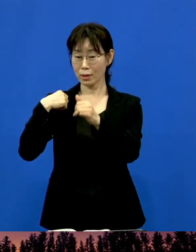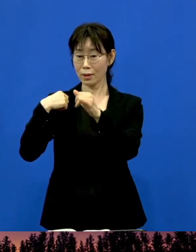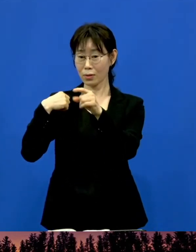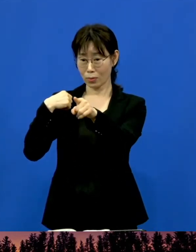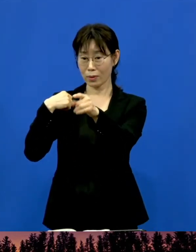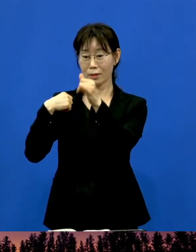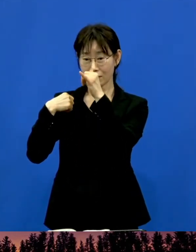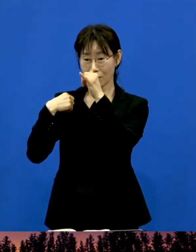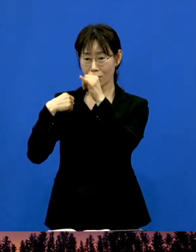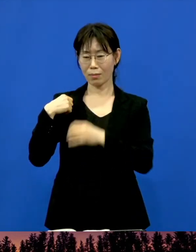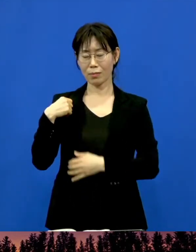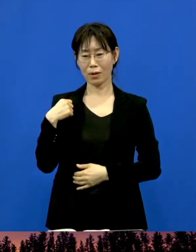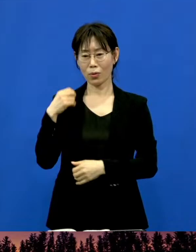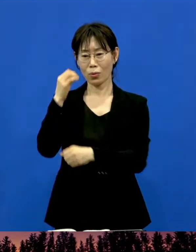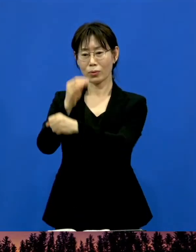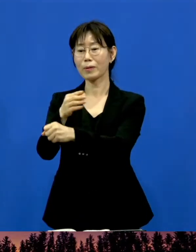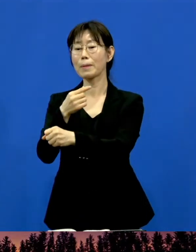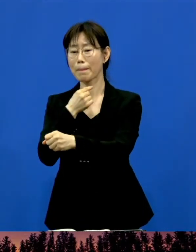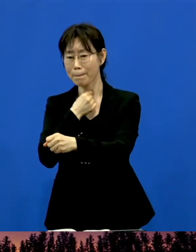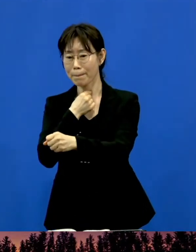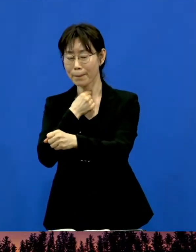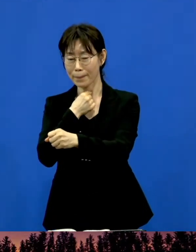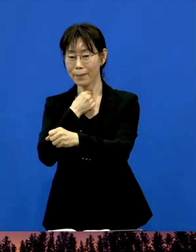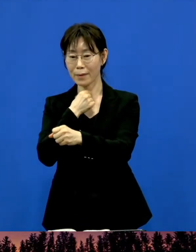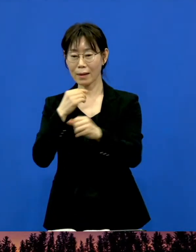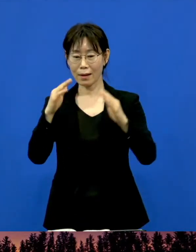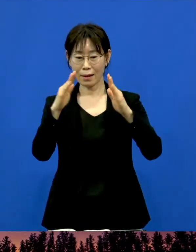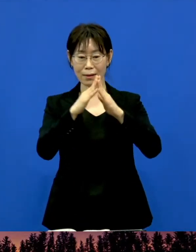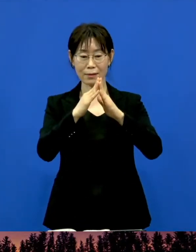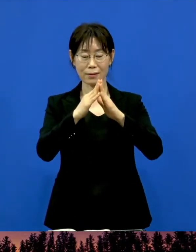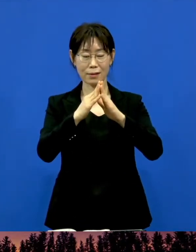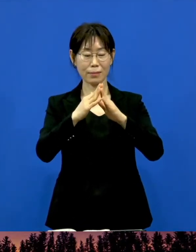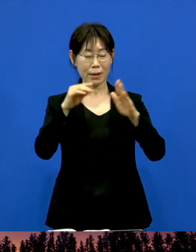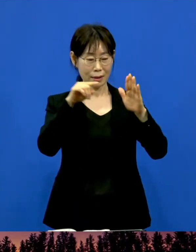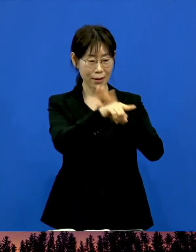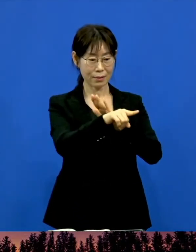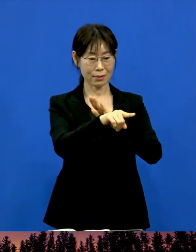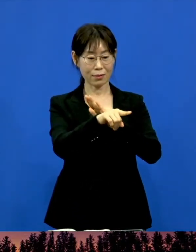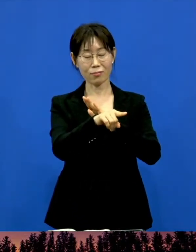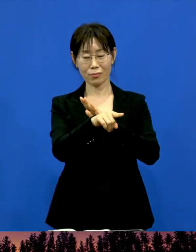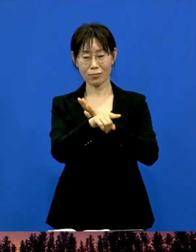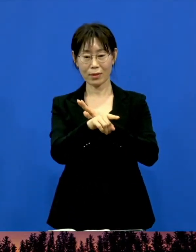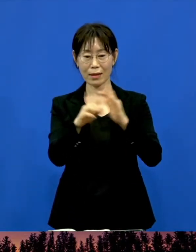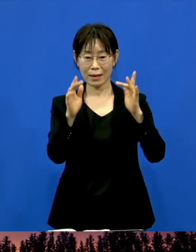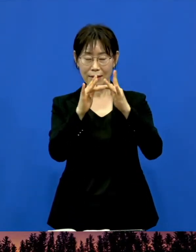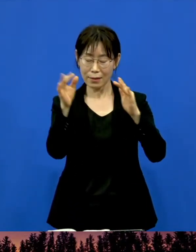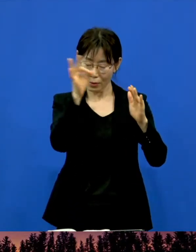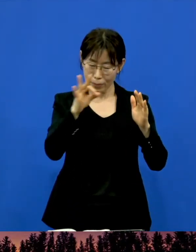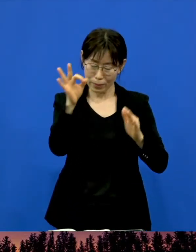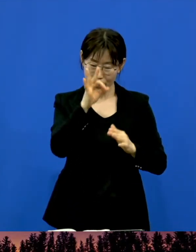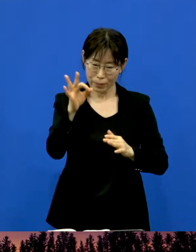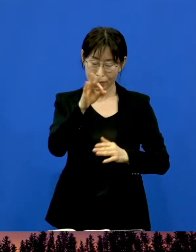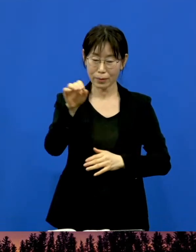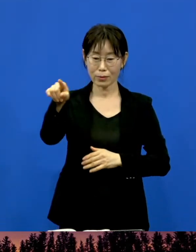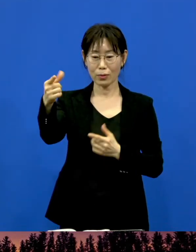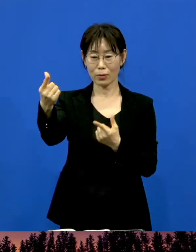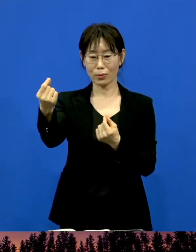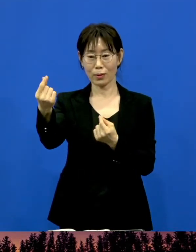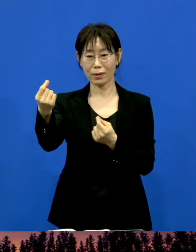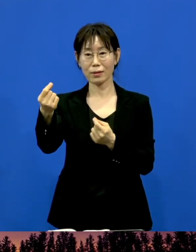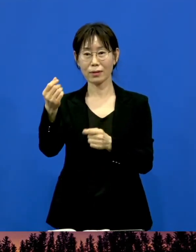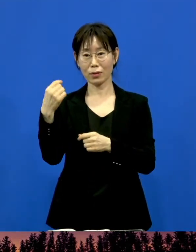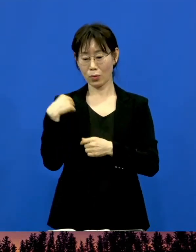얼마야? 그리고 집에 가서도 인터넷으로 우리 쫙 서칭을 하죠. 입을 수 있는 건가?